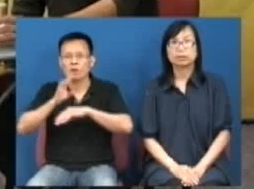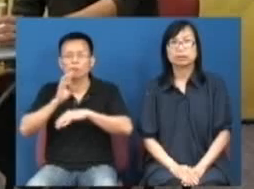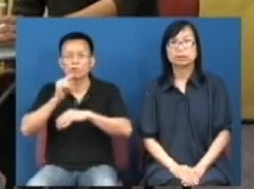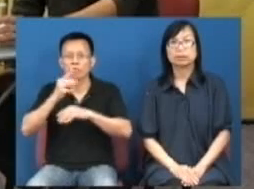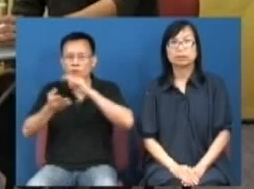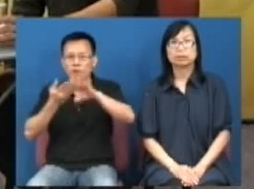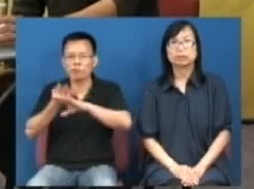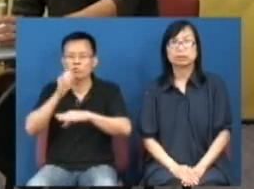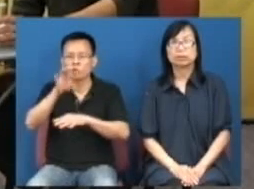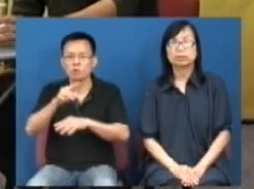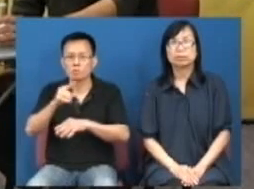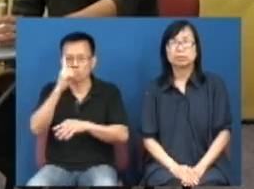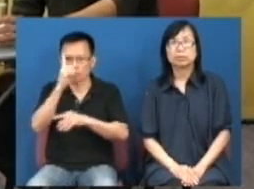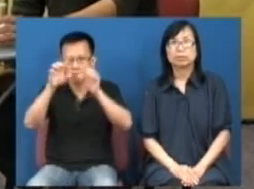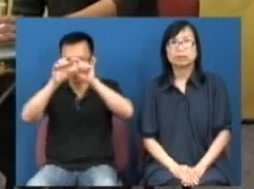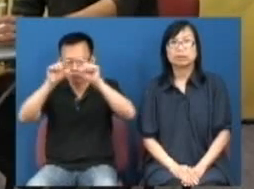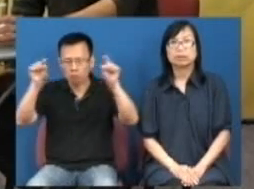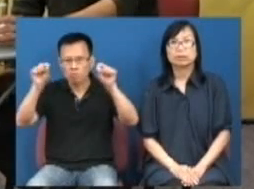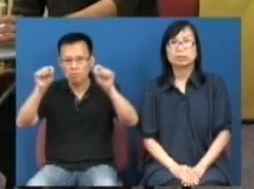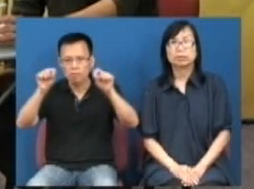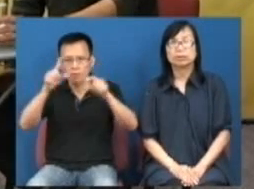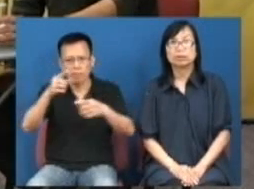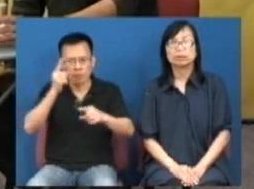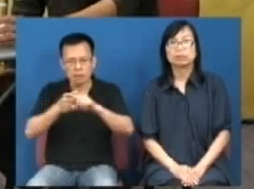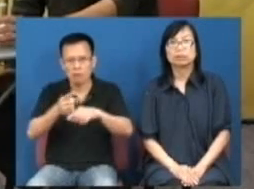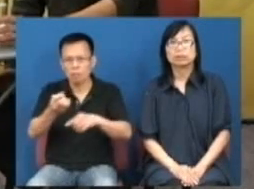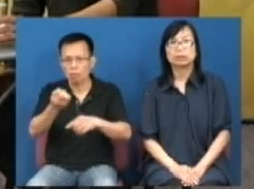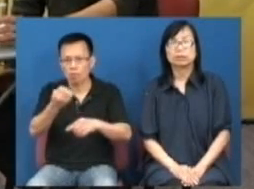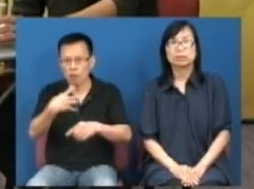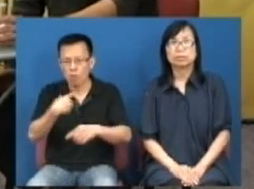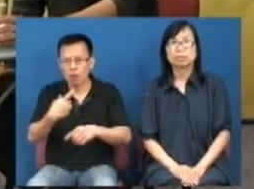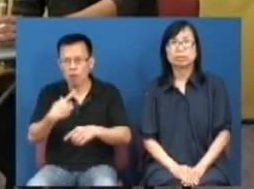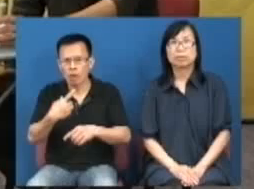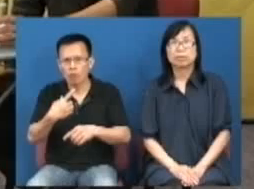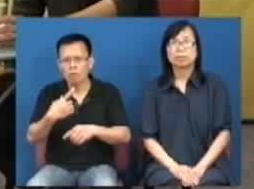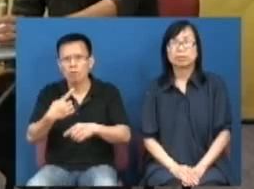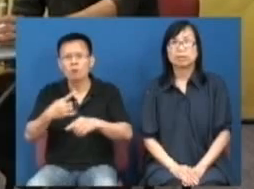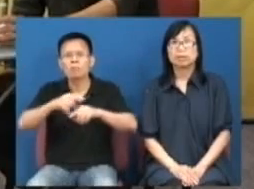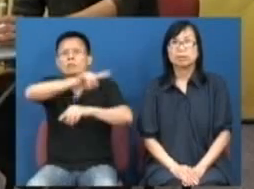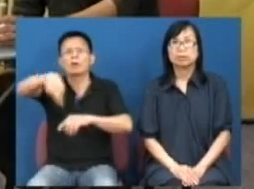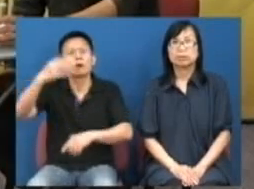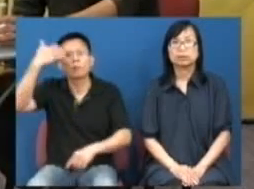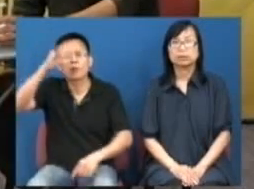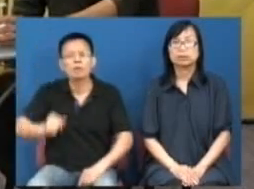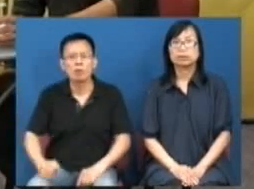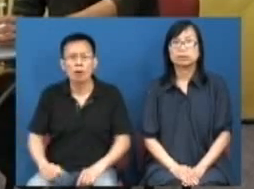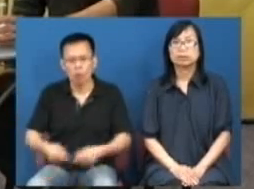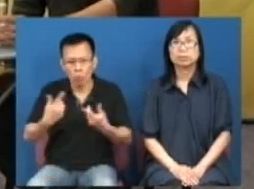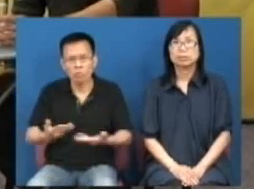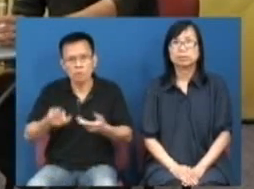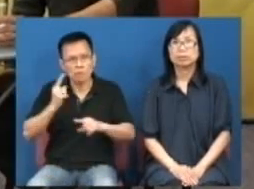嘅一句一，你仲係咪會同我哋講話？大家都明嘅咧， 大家 我哋就唔明